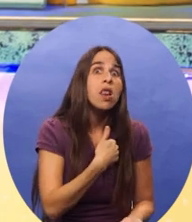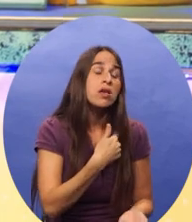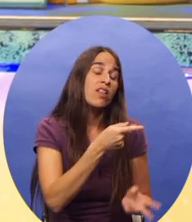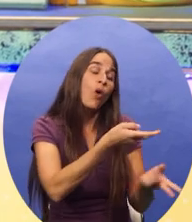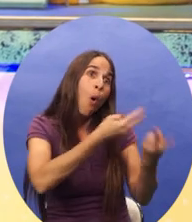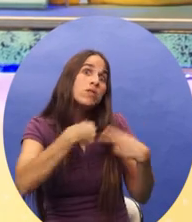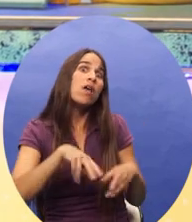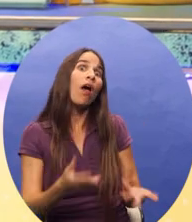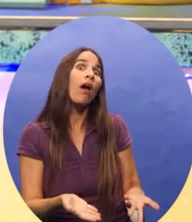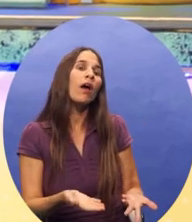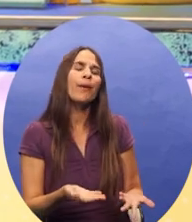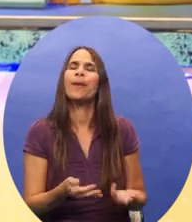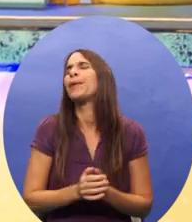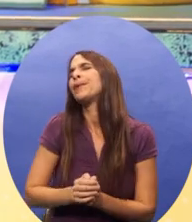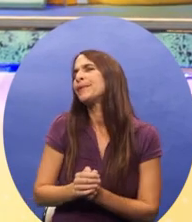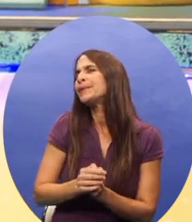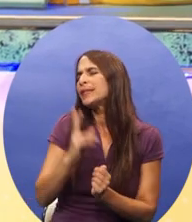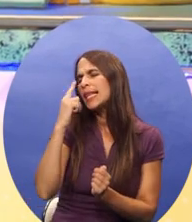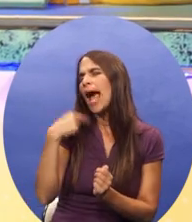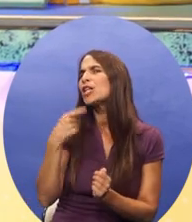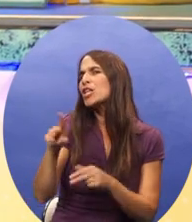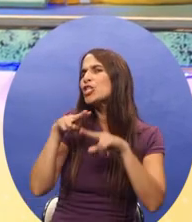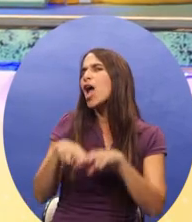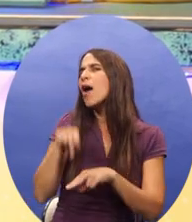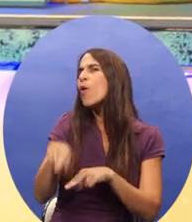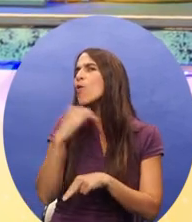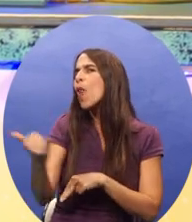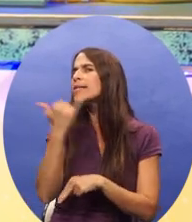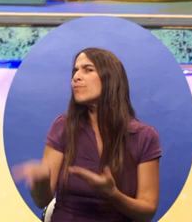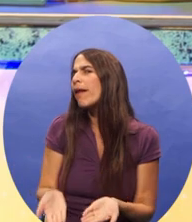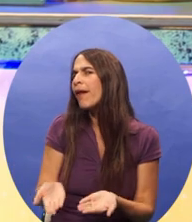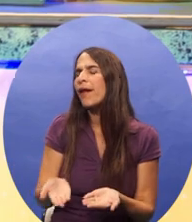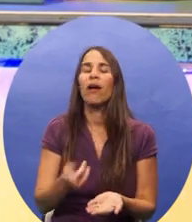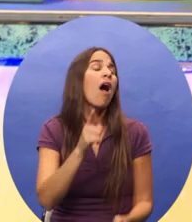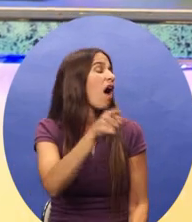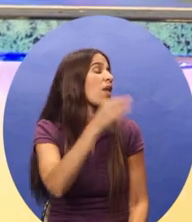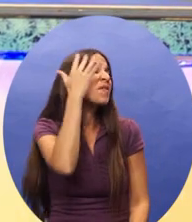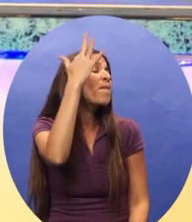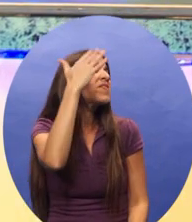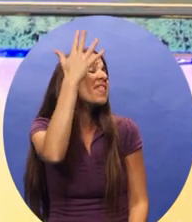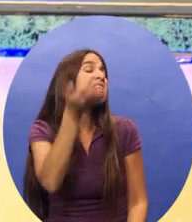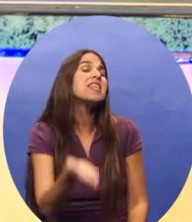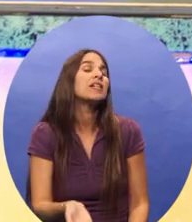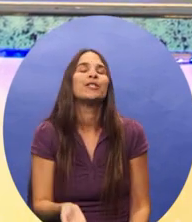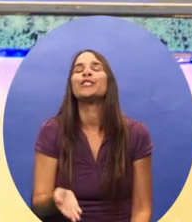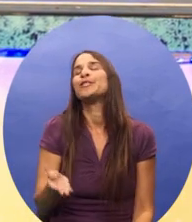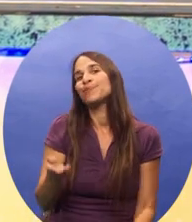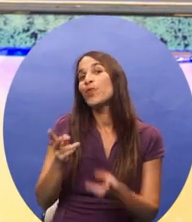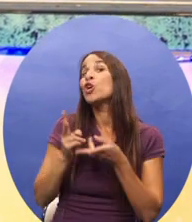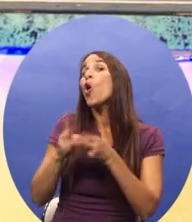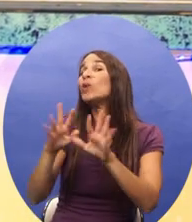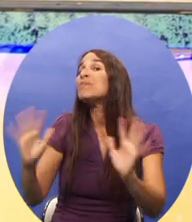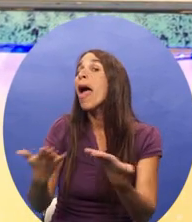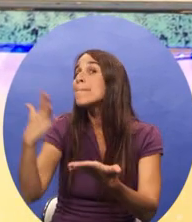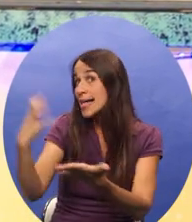לי, אז אני חוזר. אז למה זה נראה שאתה נשאר כאן כל הזמן? אתה מדמיין. טוב, אז רוץ